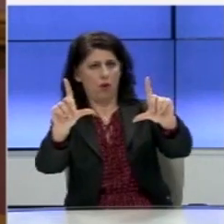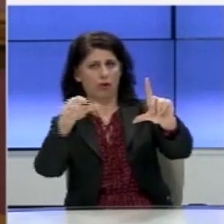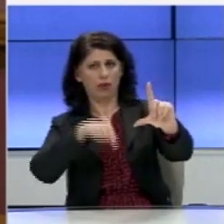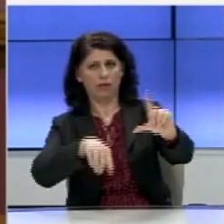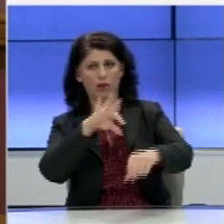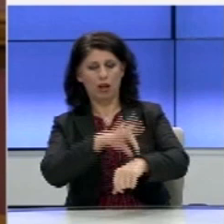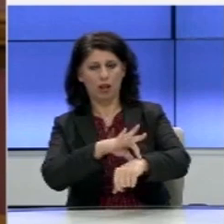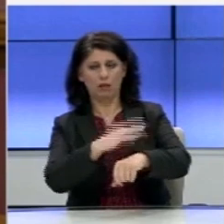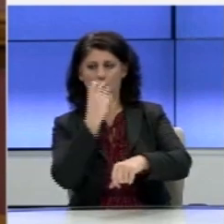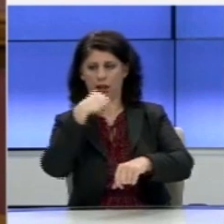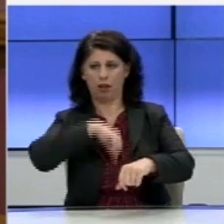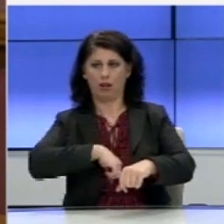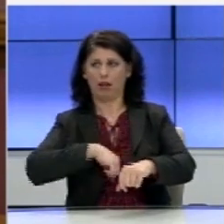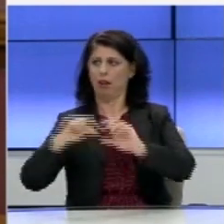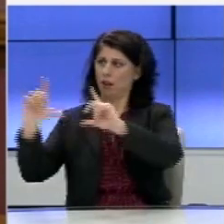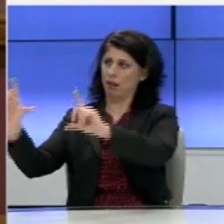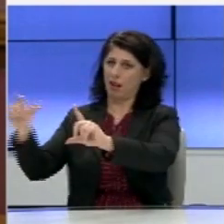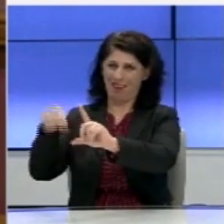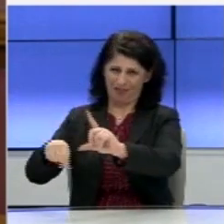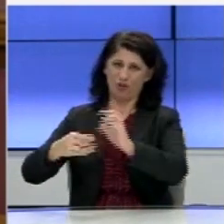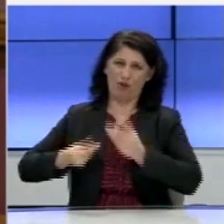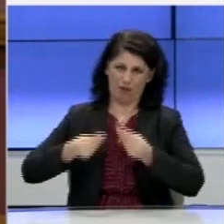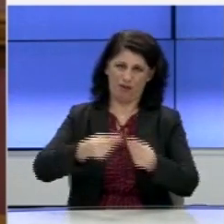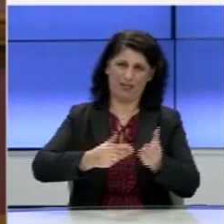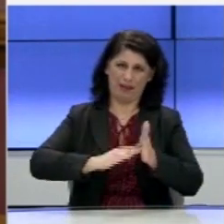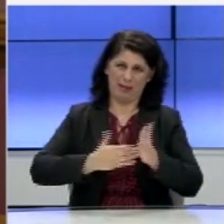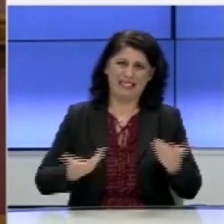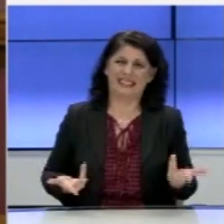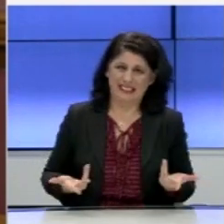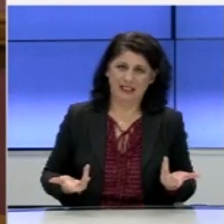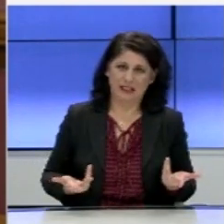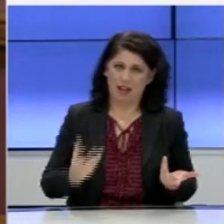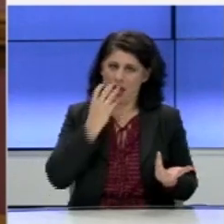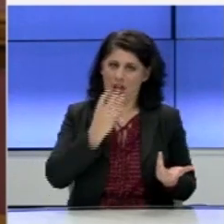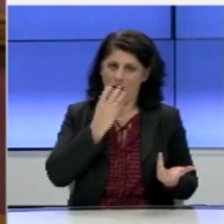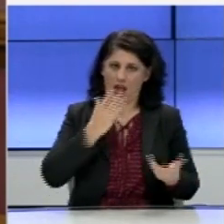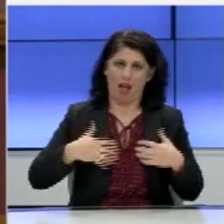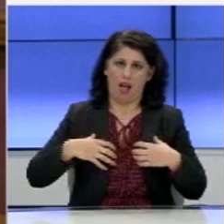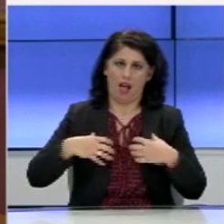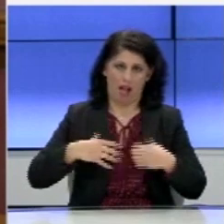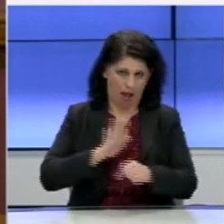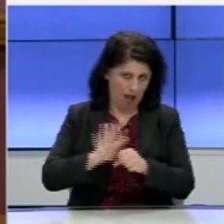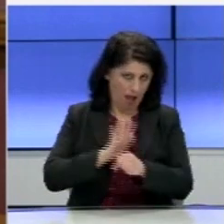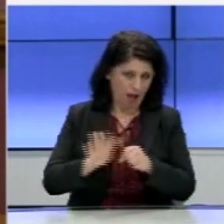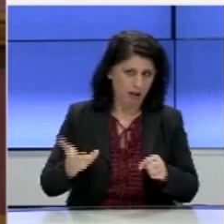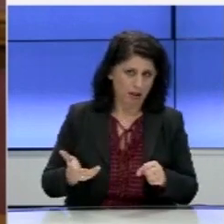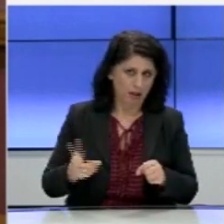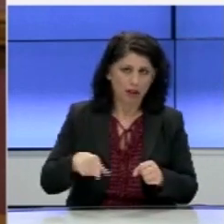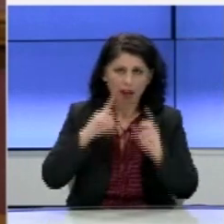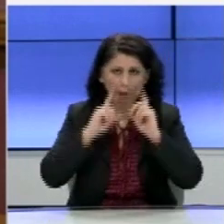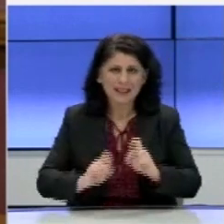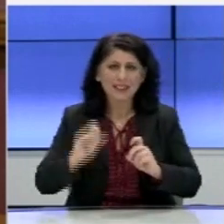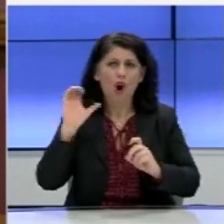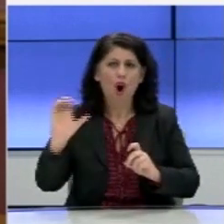τον ασθενή διασωληνωμένο. Αυτό τώρα είναι παροχή υπηρεσιών. Τι, τον οξυγονώνουμε δηλαδή επαρκώς, όταν οι